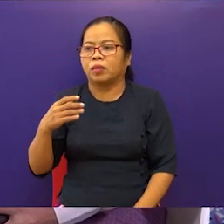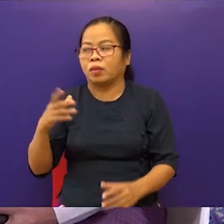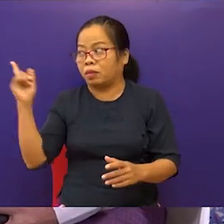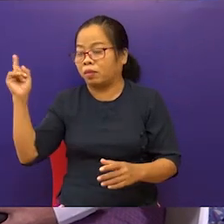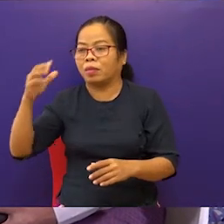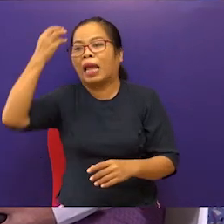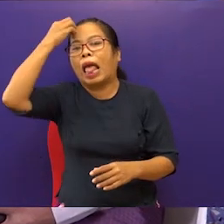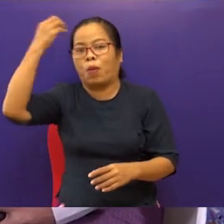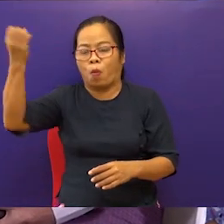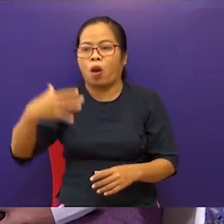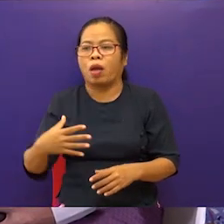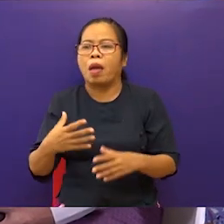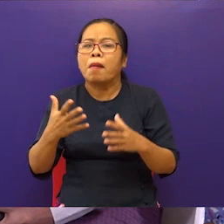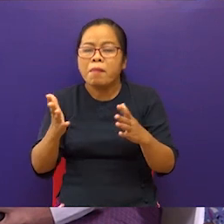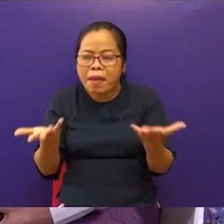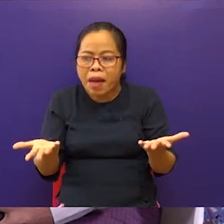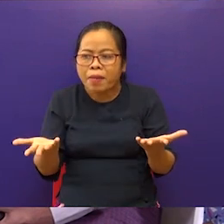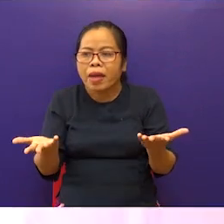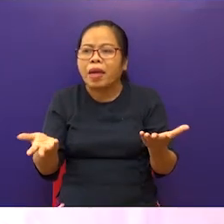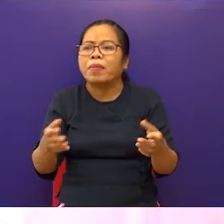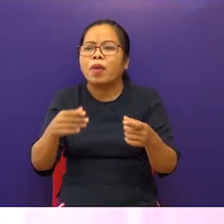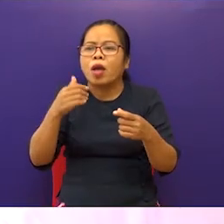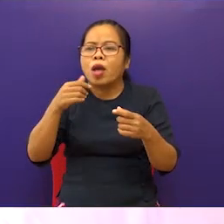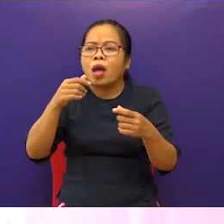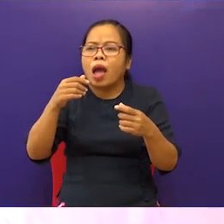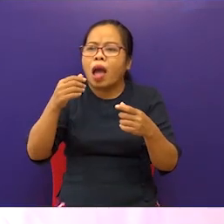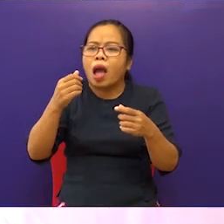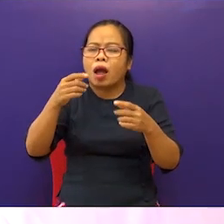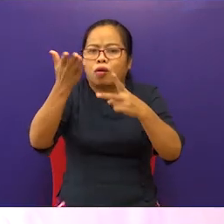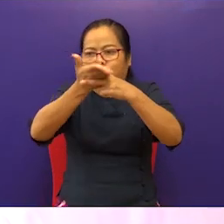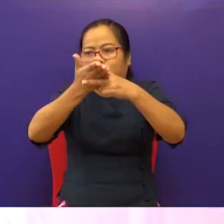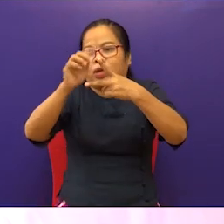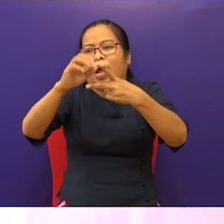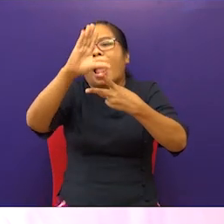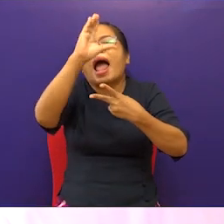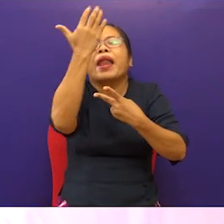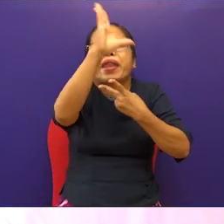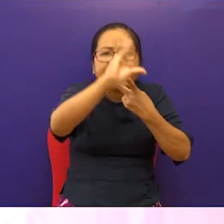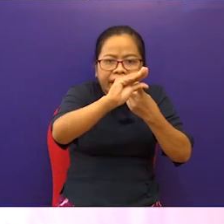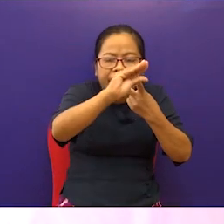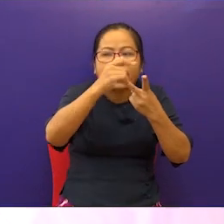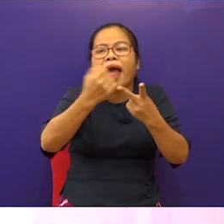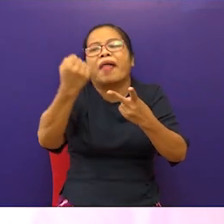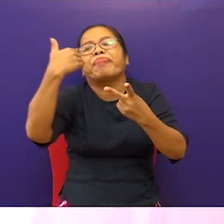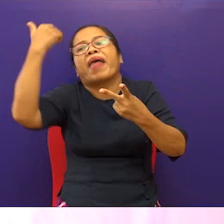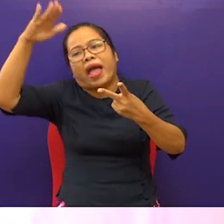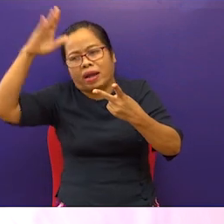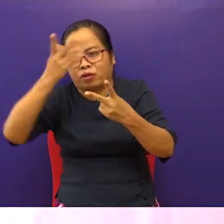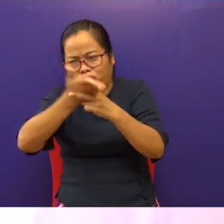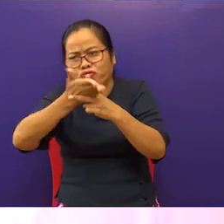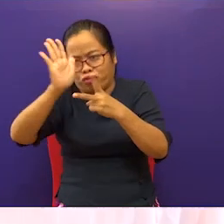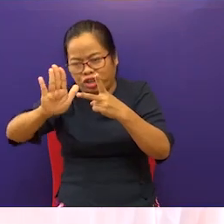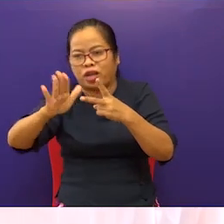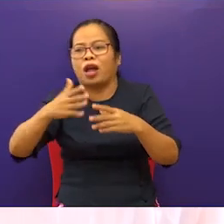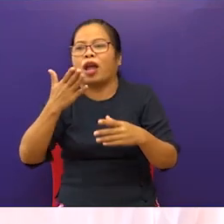ယ်လူအရင်အမြစ်တစ်ခုကိုဟိုအချိန်နေပညာတွေနော်လုံအားအင်အားတွေခန္ဓာကိုယ်ဗလာတွေတစ်ခုခုရောင်းခွင့်ရ